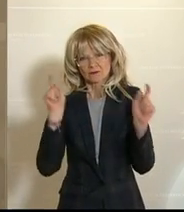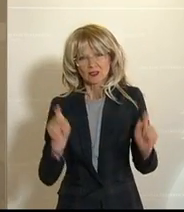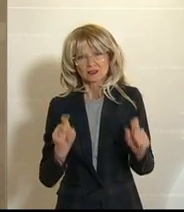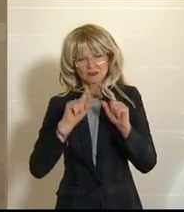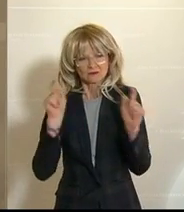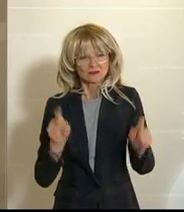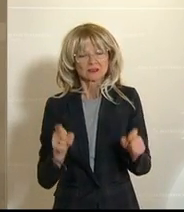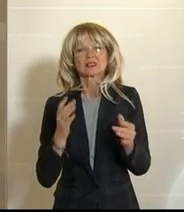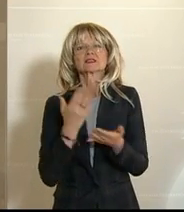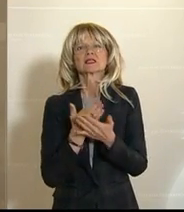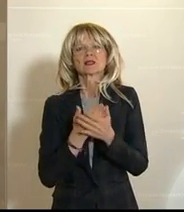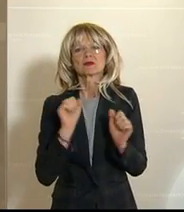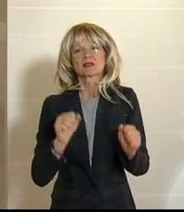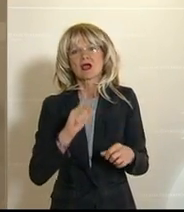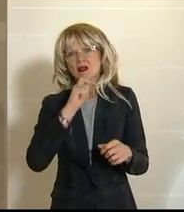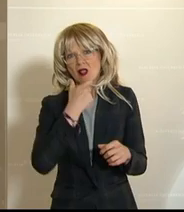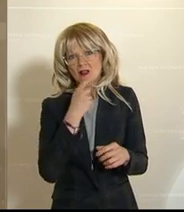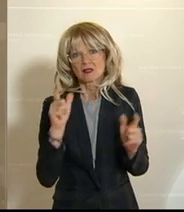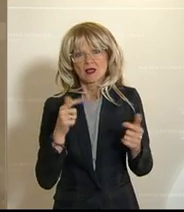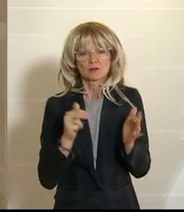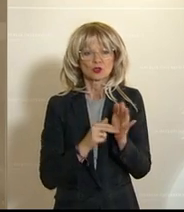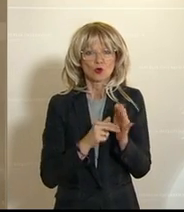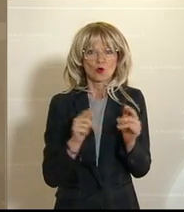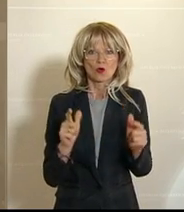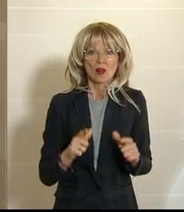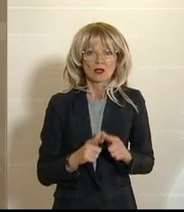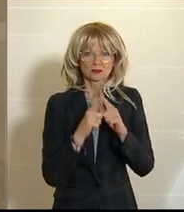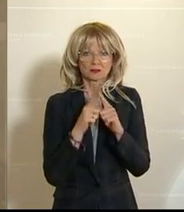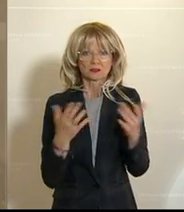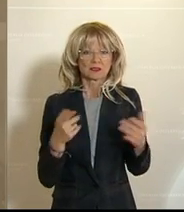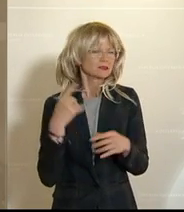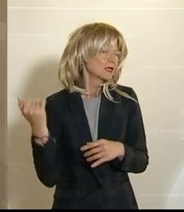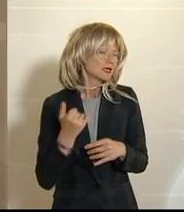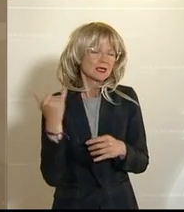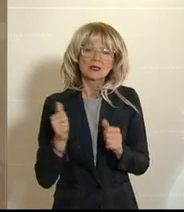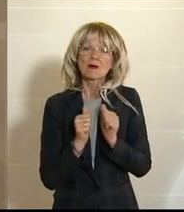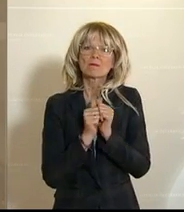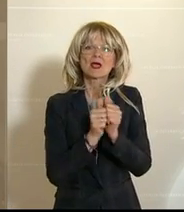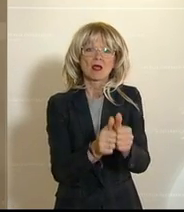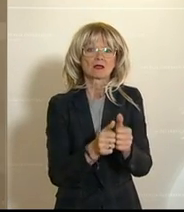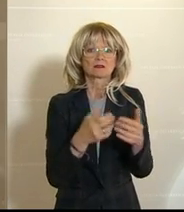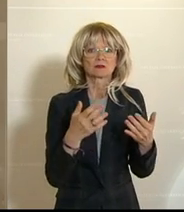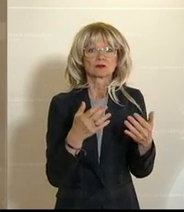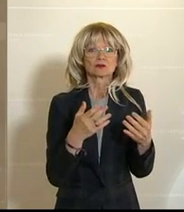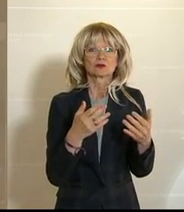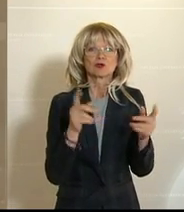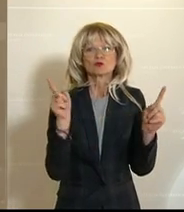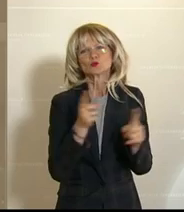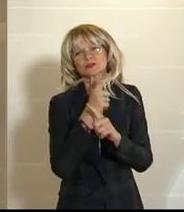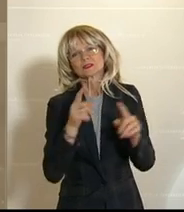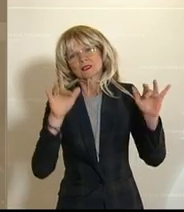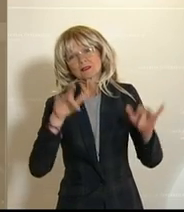noch irgendwie leisten können. Das ist immer wieder eine Begleitmusik bei Pensionsdebatten und so